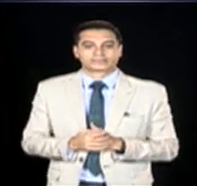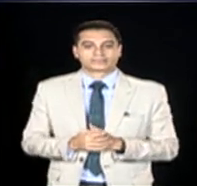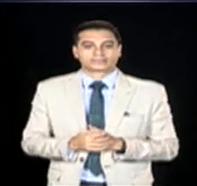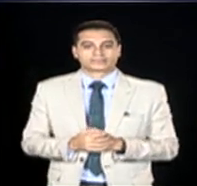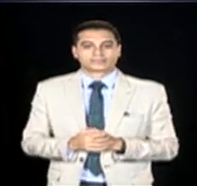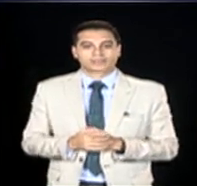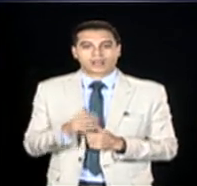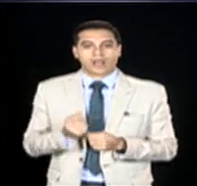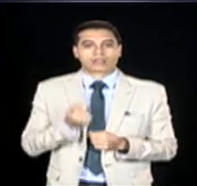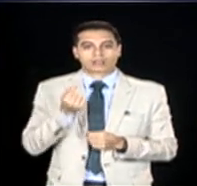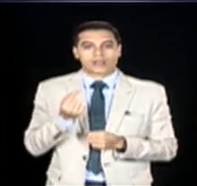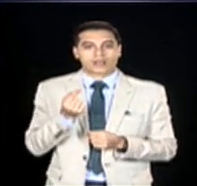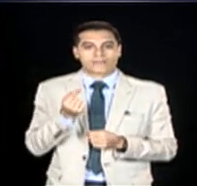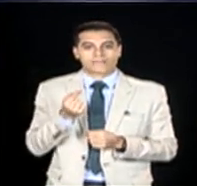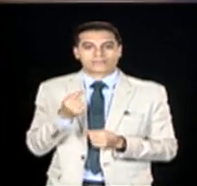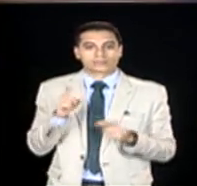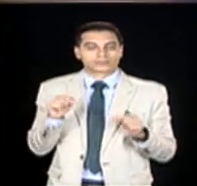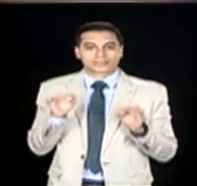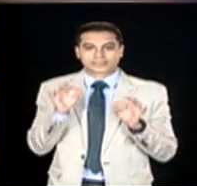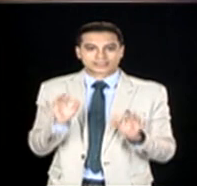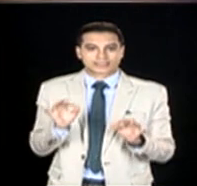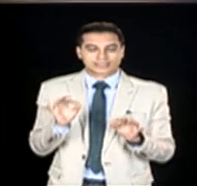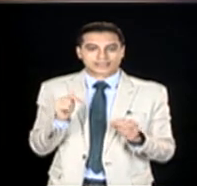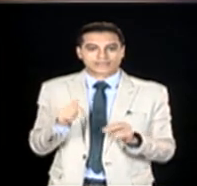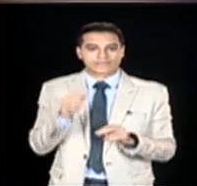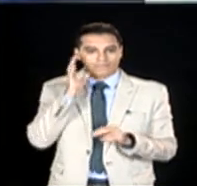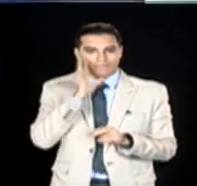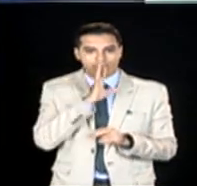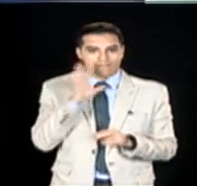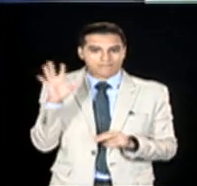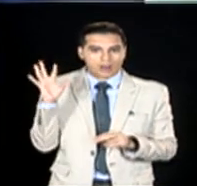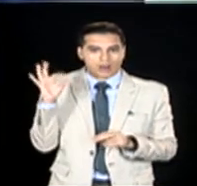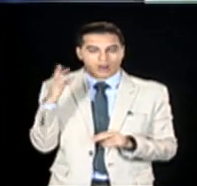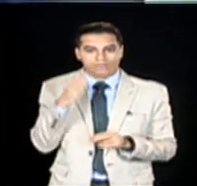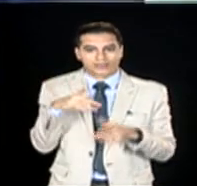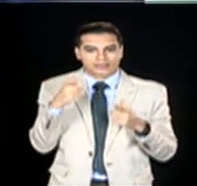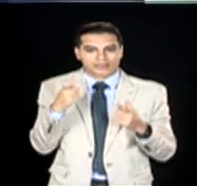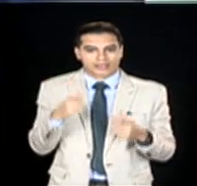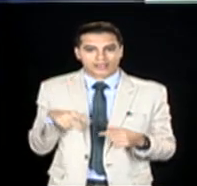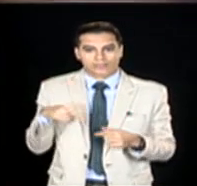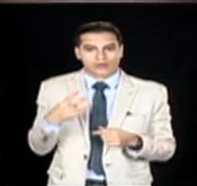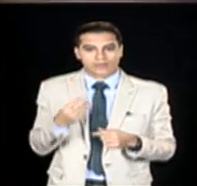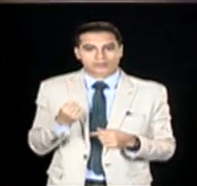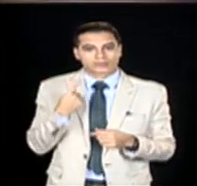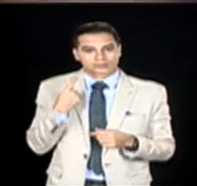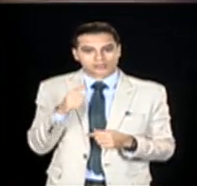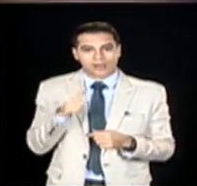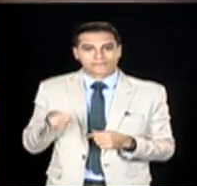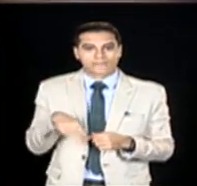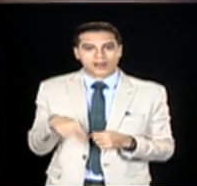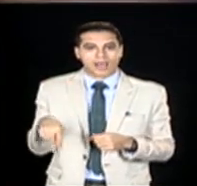كانوا قدموا أداء مميز في أولمبياد لندن 48، وكانوا بيلعبوا بدون